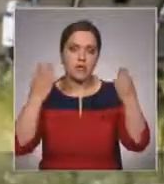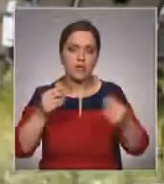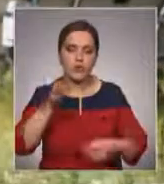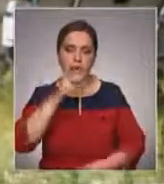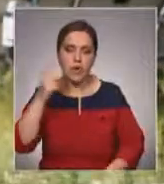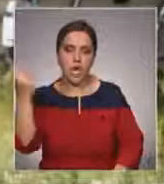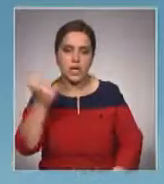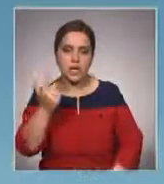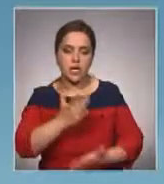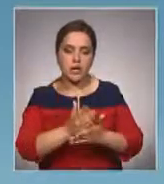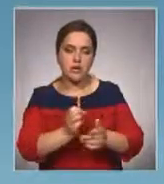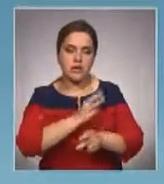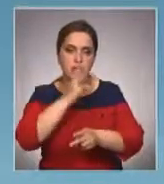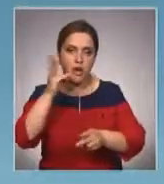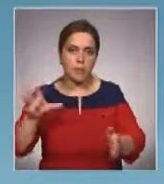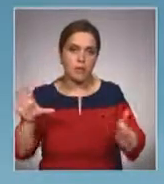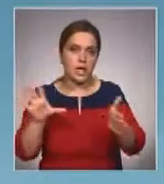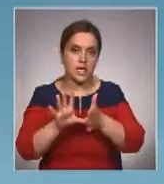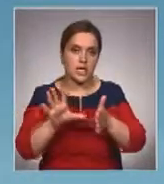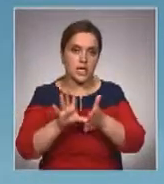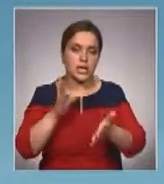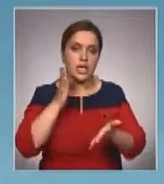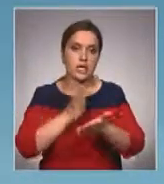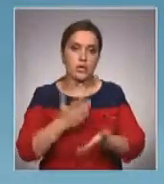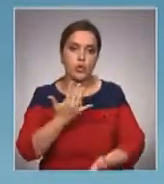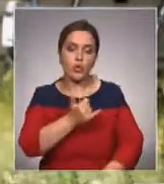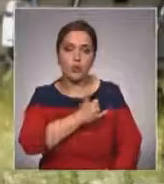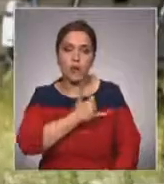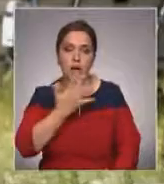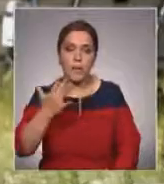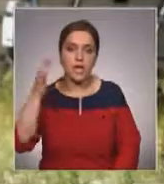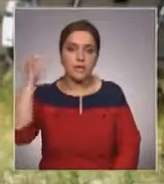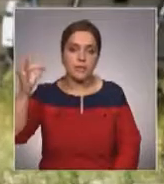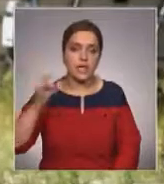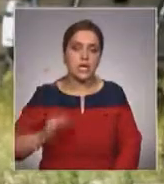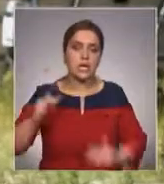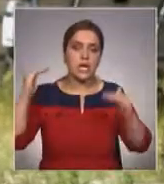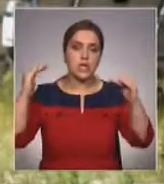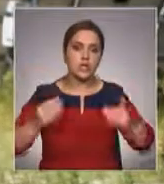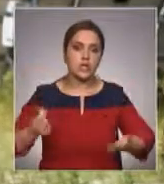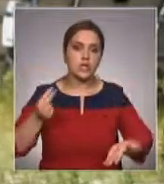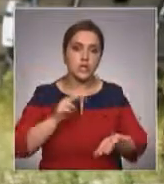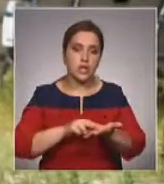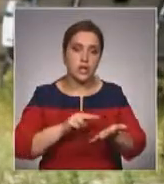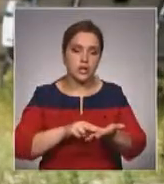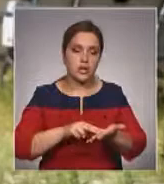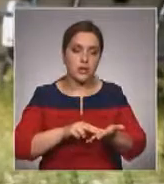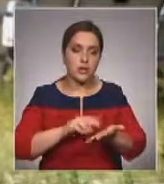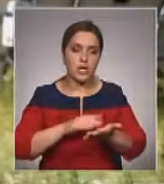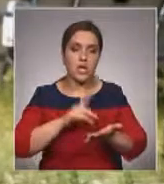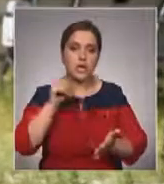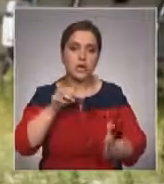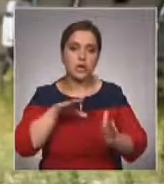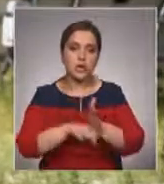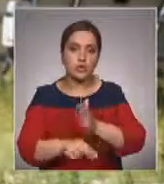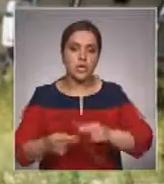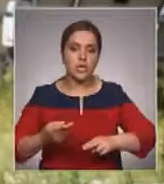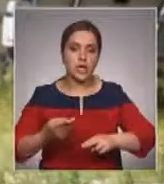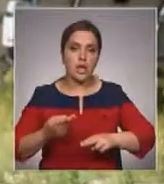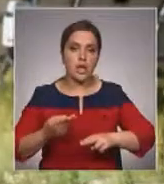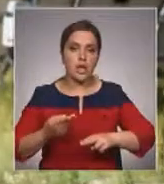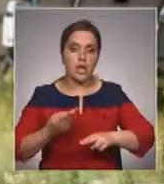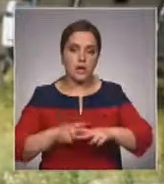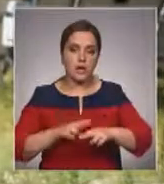обеспечивает питание за счет солнечной батареи. Нам на 5% ниже тарифом дает этот энергетик. За счет этого у нас мы в